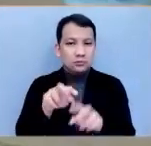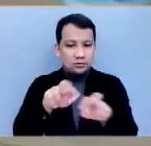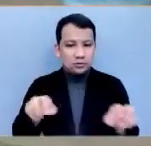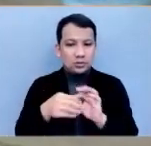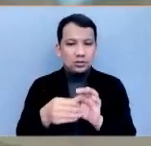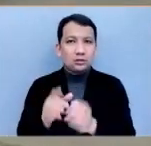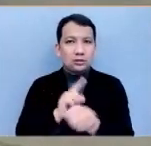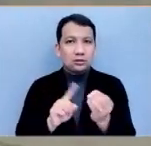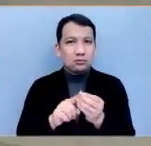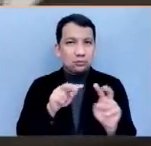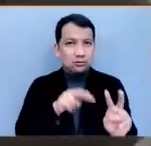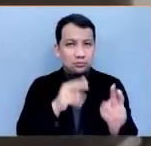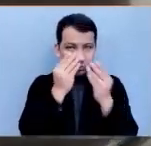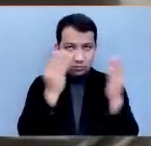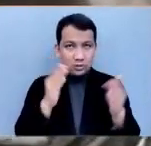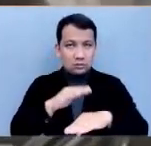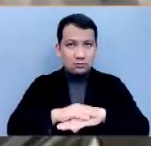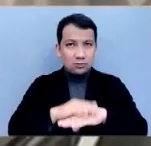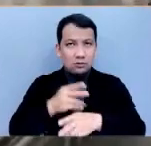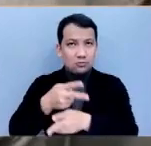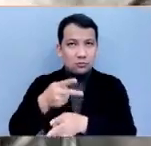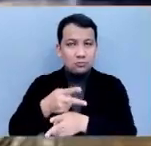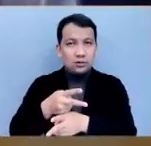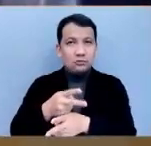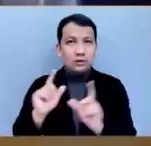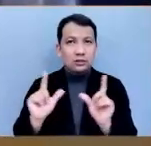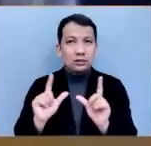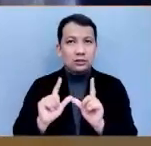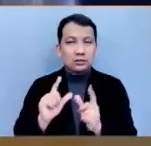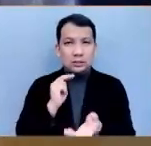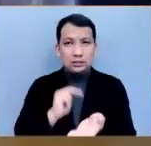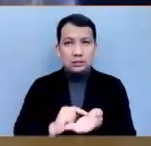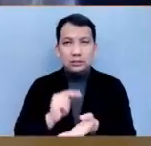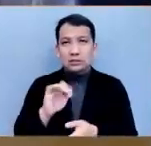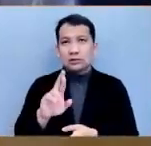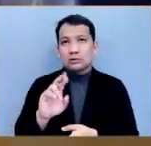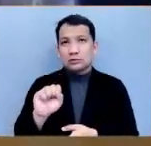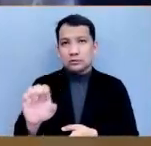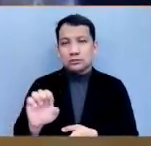sa supervision o pagbabantay ng mga lisensyadong nurse. Doon po sa RA